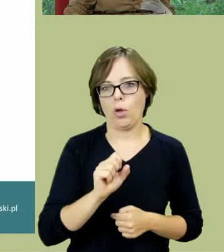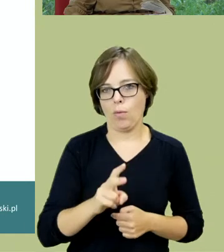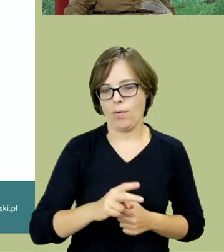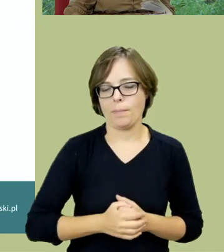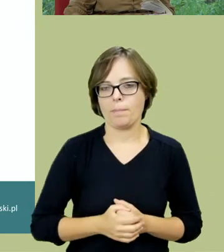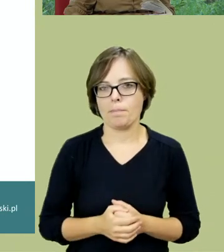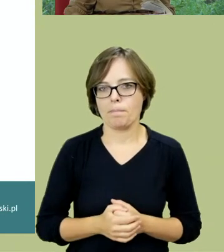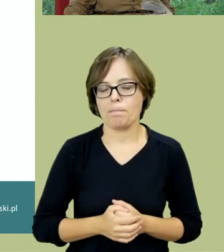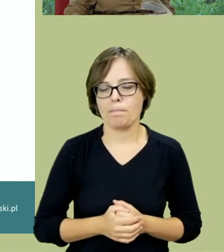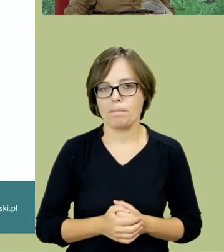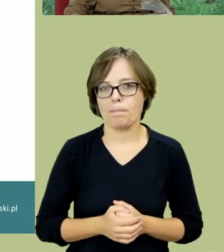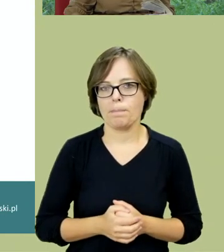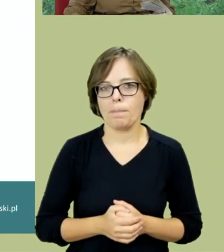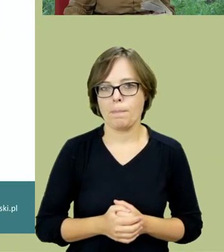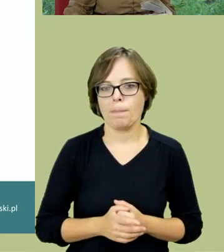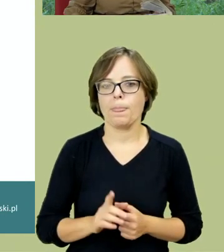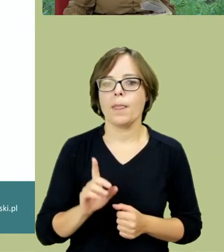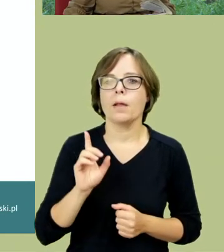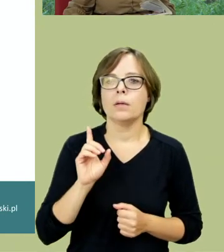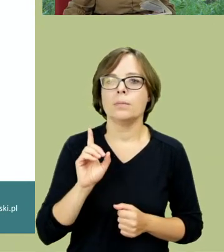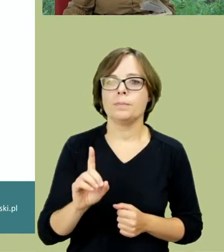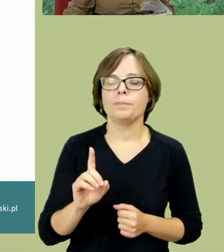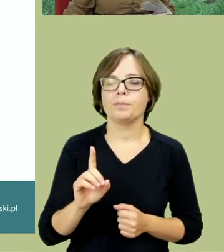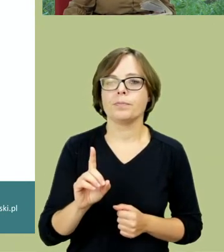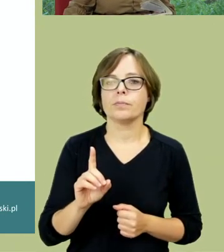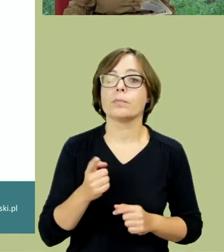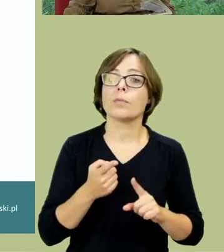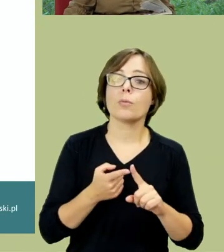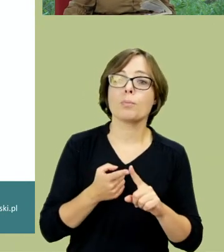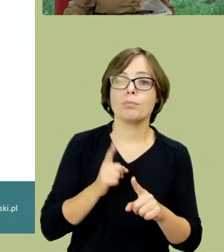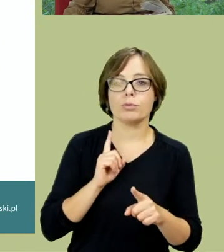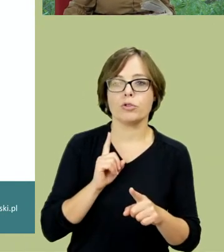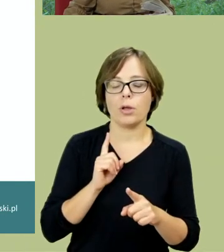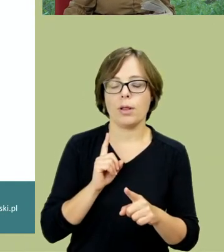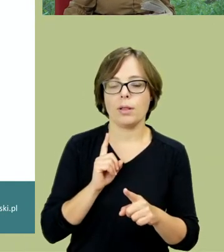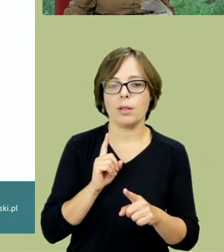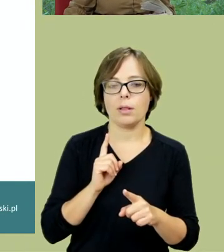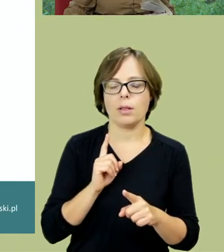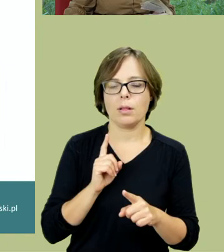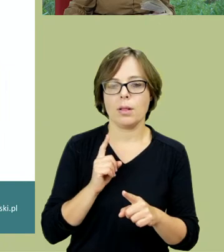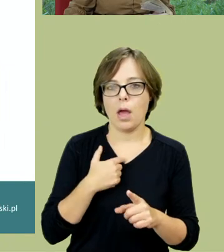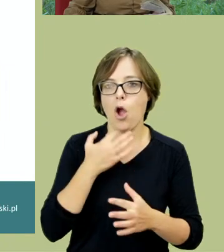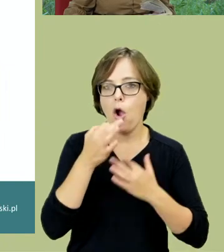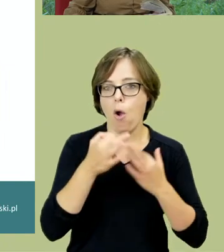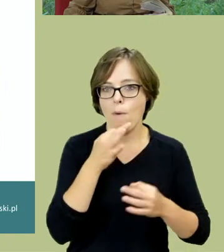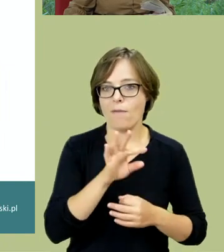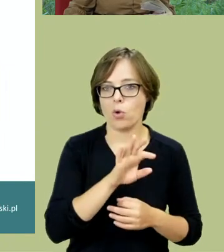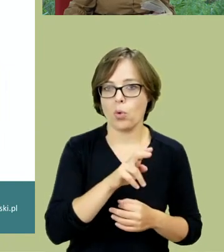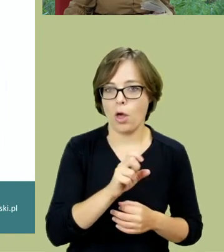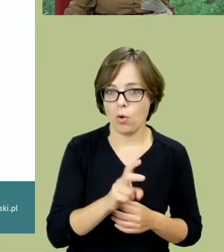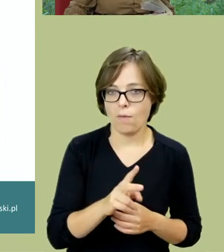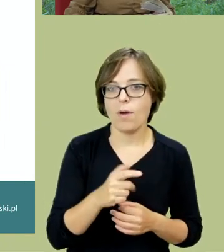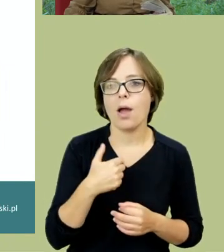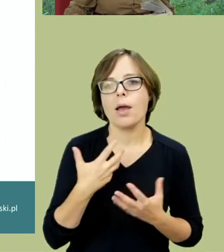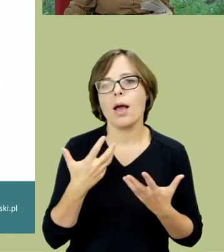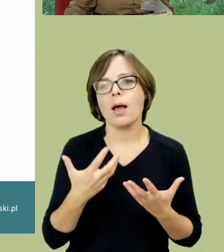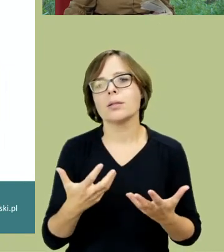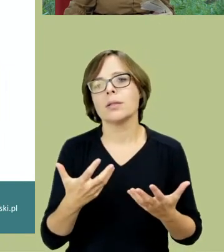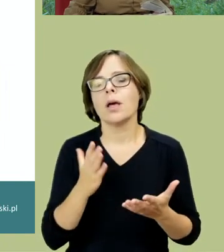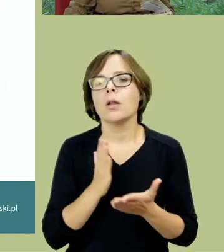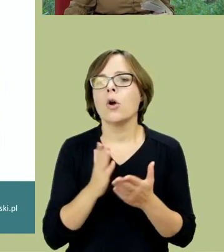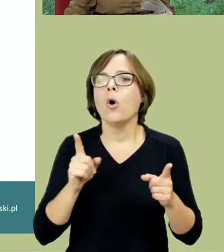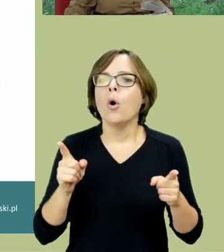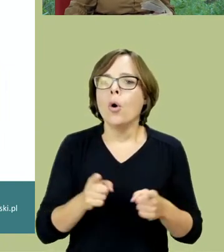ale zanim, zanim dojdziemy do Sulejówka, to chciałam króciutko tylko Państwu